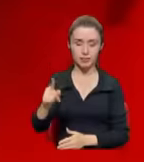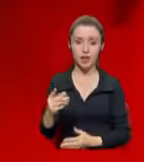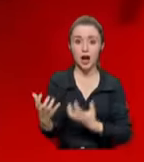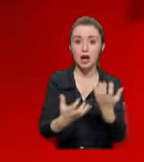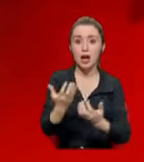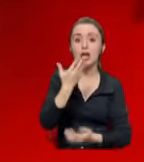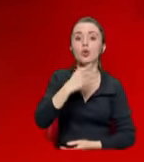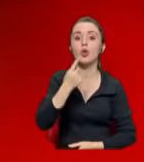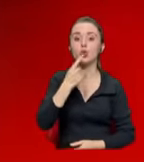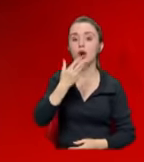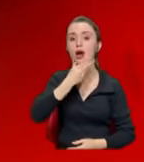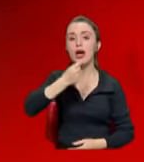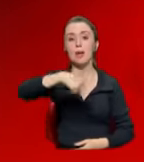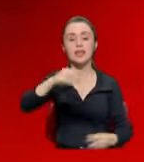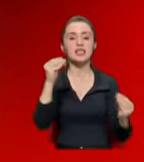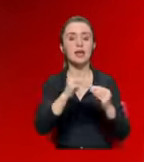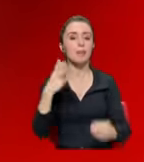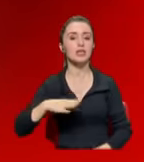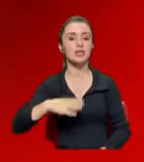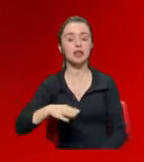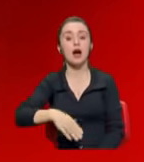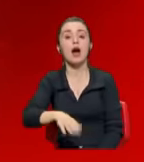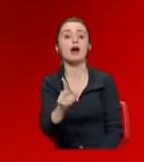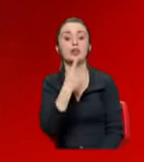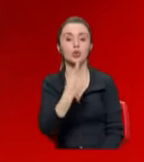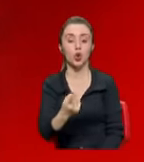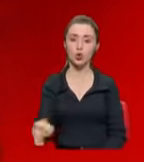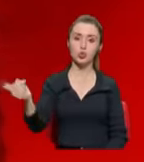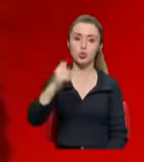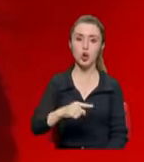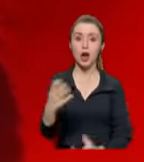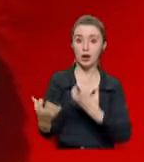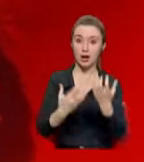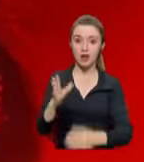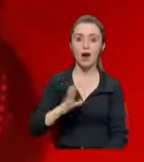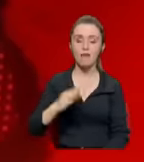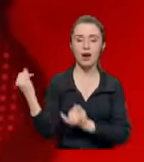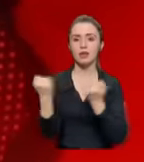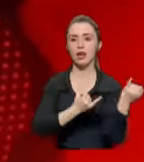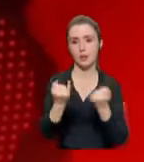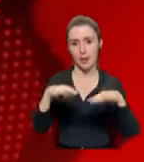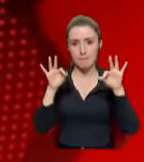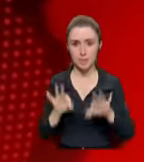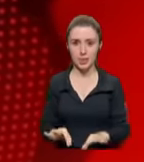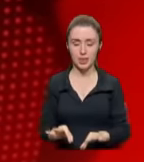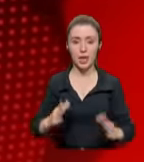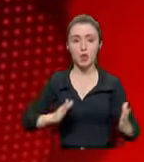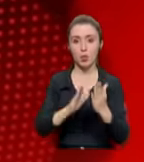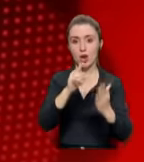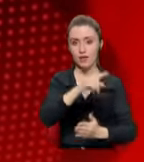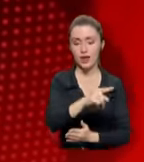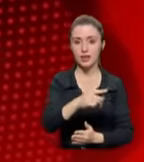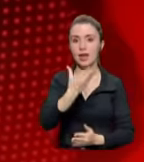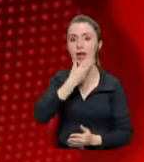kaynak Yok diyerek emeklilerin zam talebine kapıyı kapattıktan sonra kaynak var tartışması başladı muhalefet